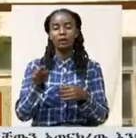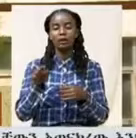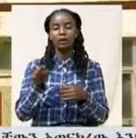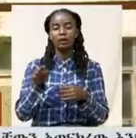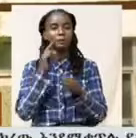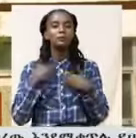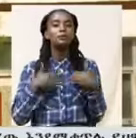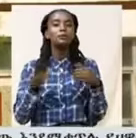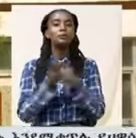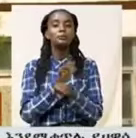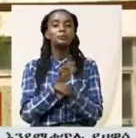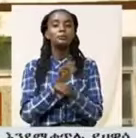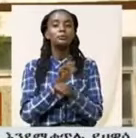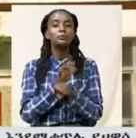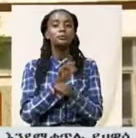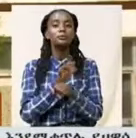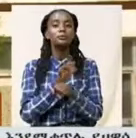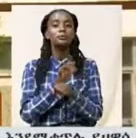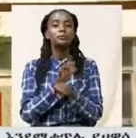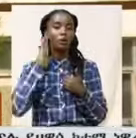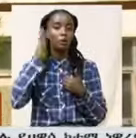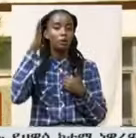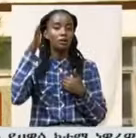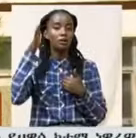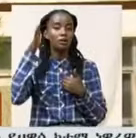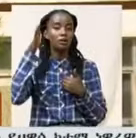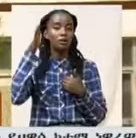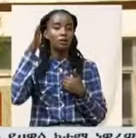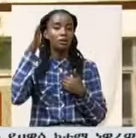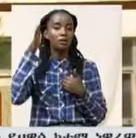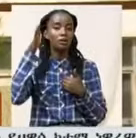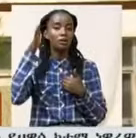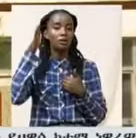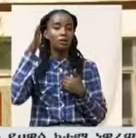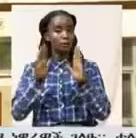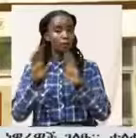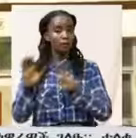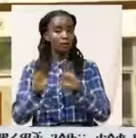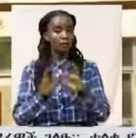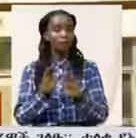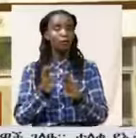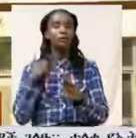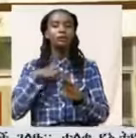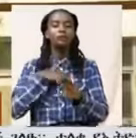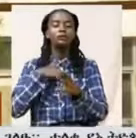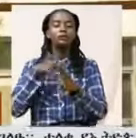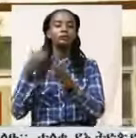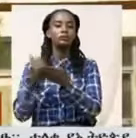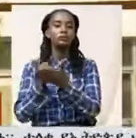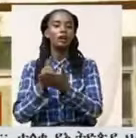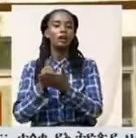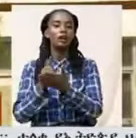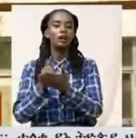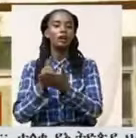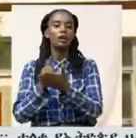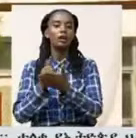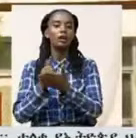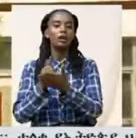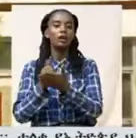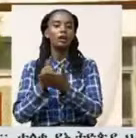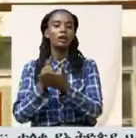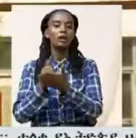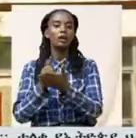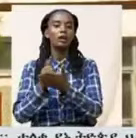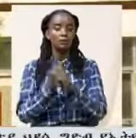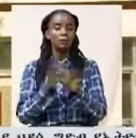ያለው፣ ይሞላል የሚል ነገር ነው ያለን። ለወደፊቱ እንደ ሚዲያ ግን በዚህ ላይ ትኩረት አድርጋችሁ ይሄኛው ሙስና አገር ክህደት ወንጀል ተደርጎ እንዲታይ ብትሰሩ